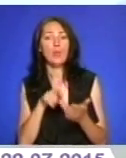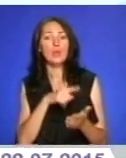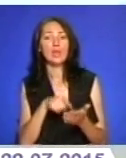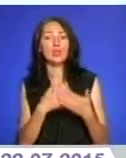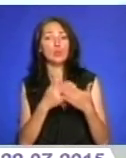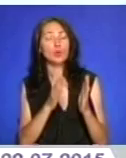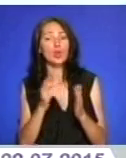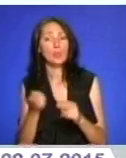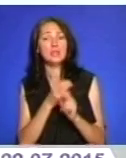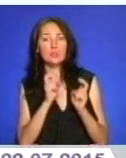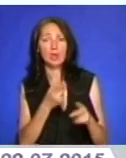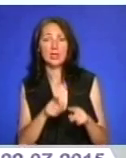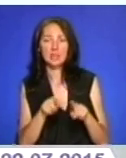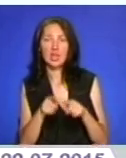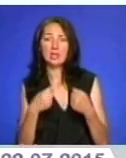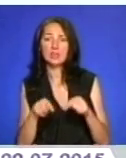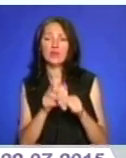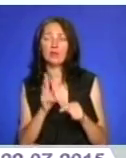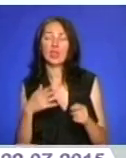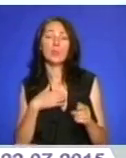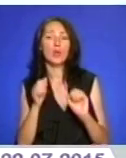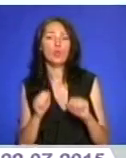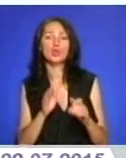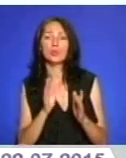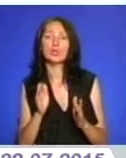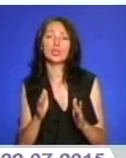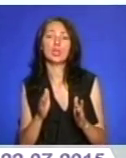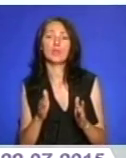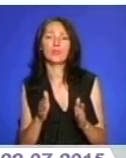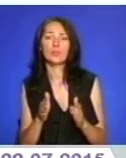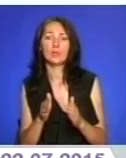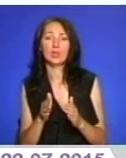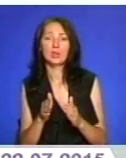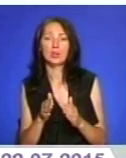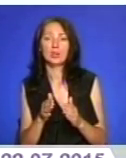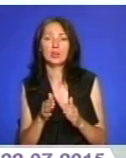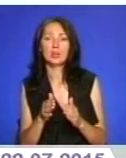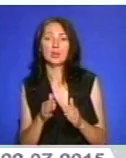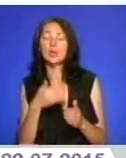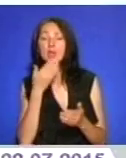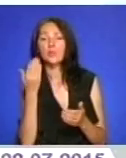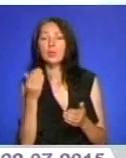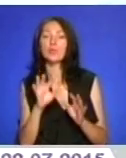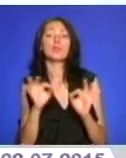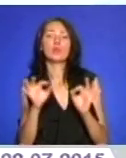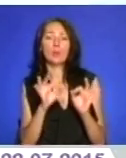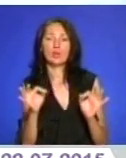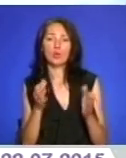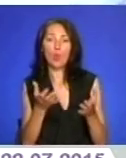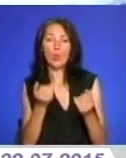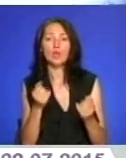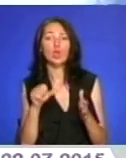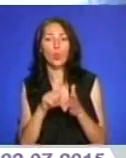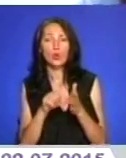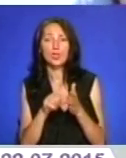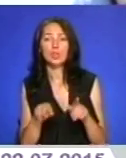що тут це та сфера, в якій ми безпосередньо можемо не тільки, скажімо, запитувати інформацію, безпосередньо брати в цьому